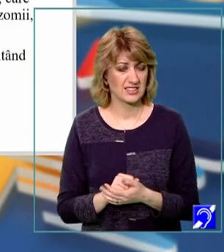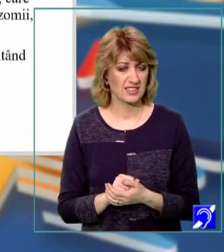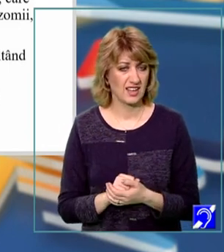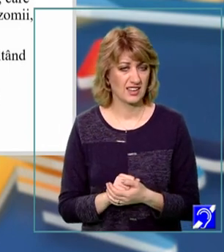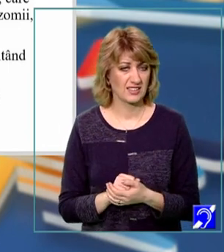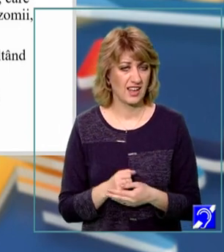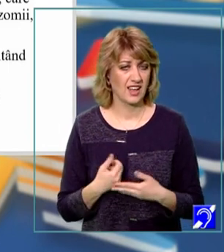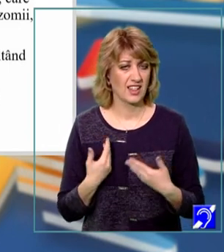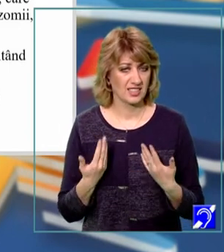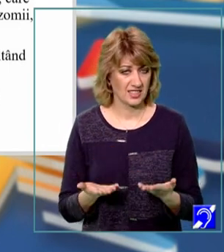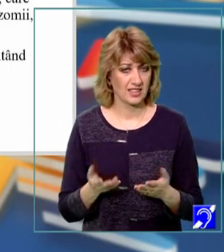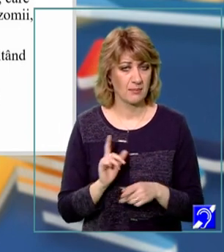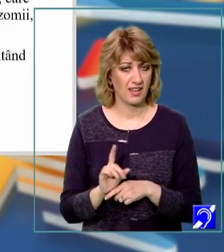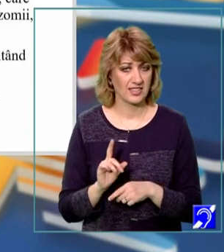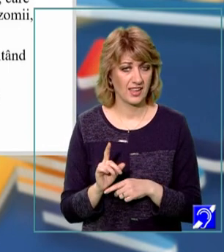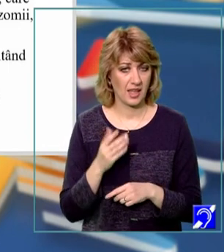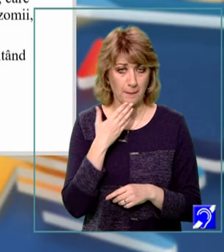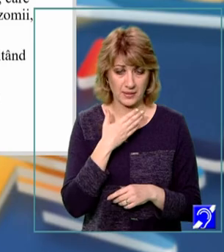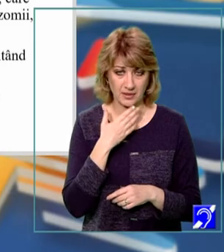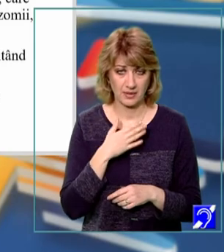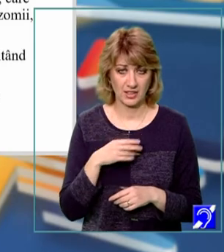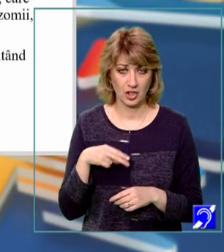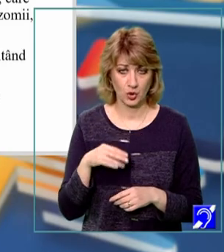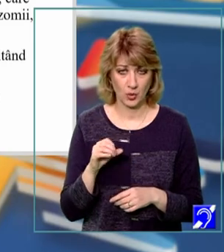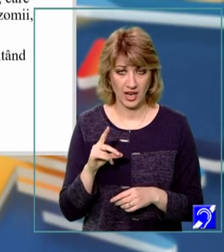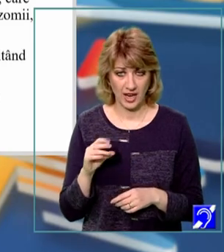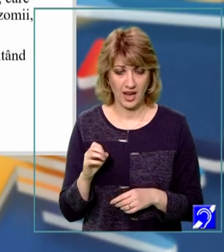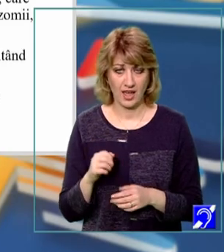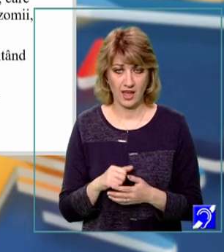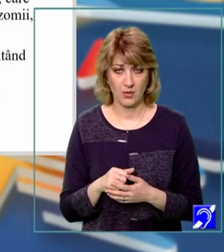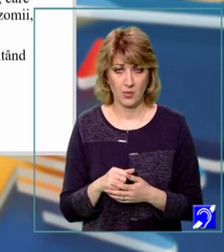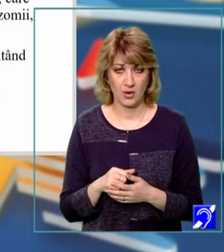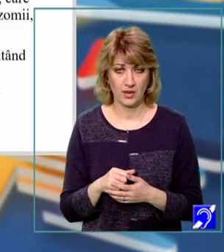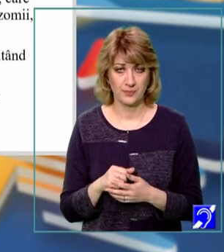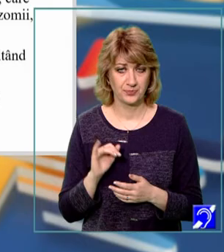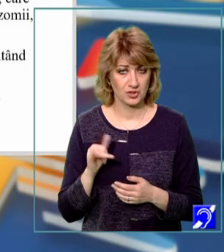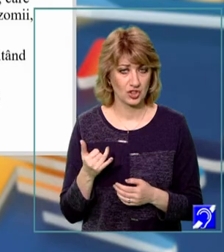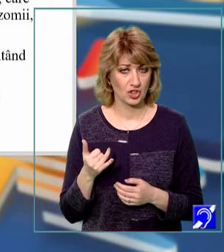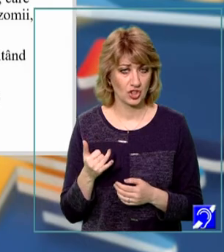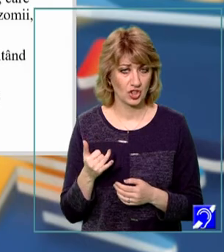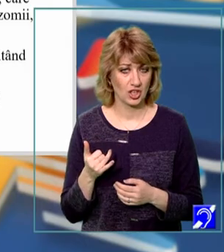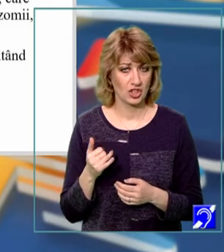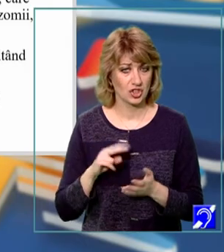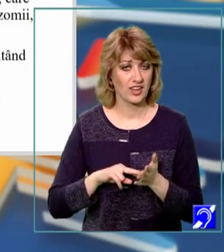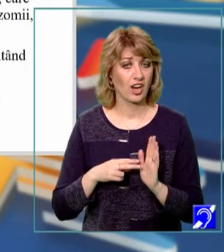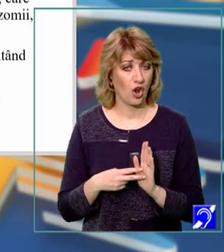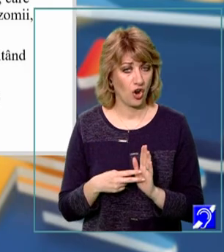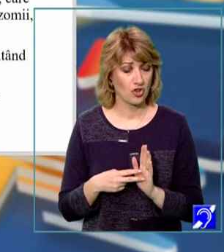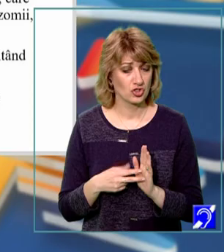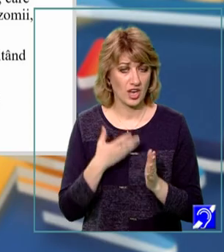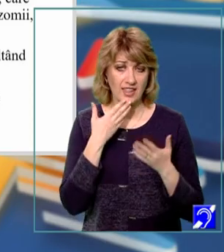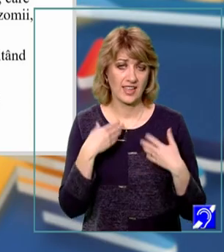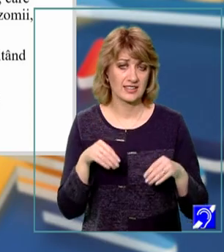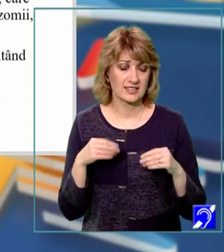furnizează atât materia primă, nucleotidele, aminoacizii, cât și tehnologia, de